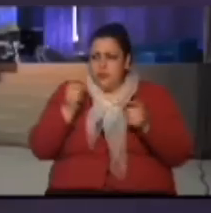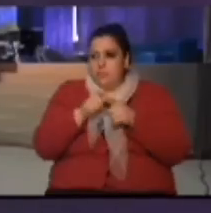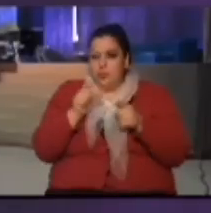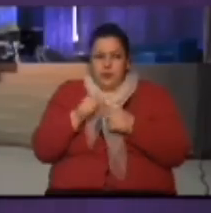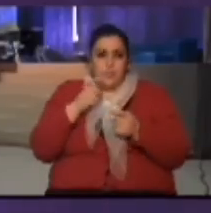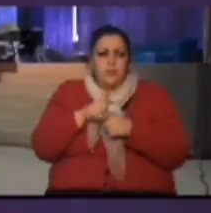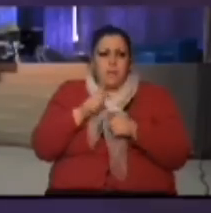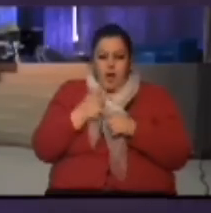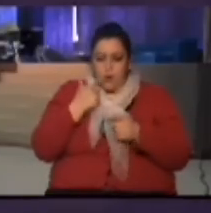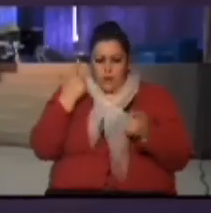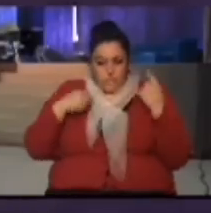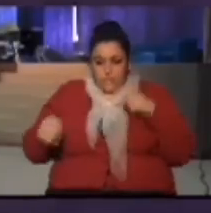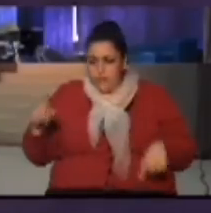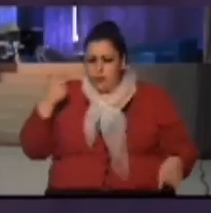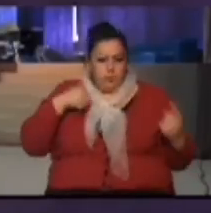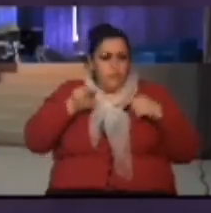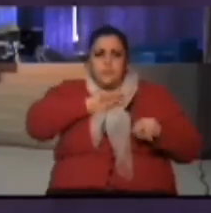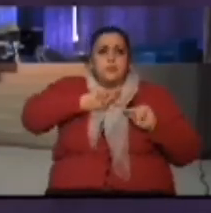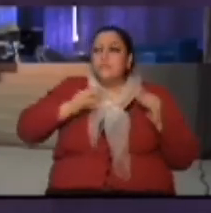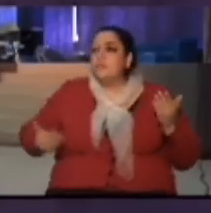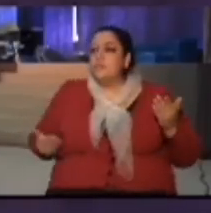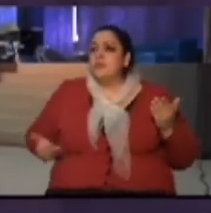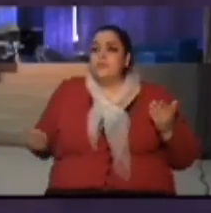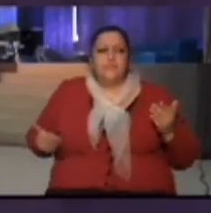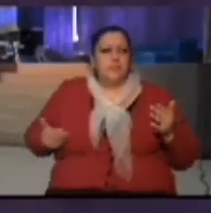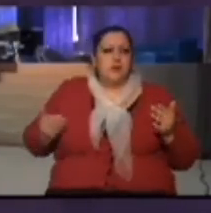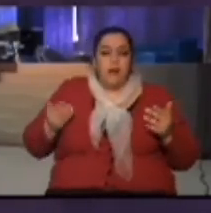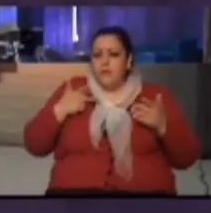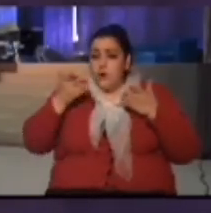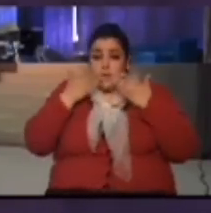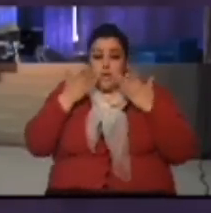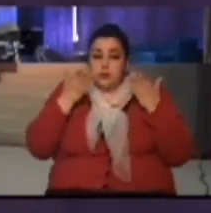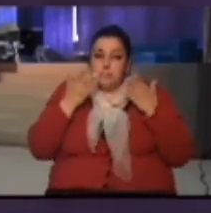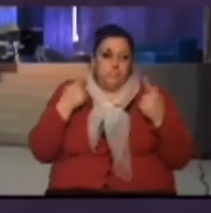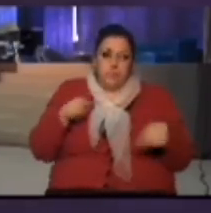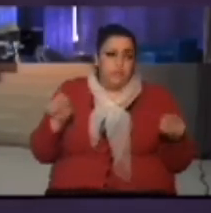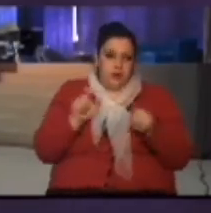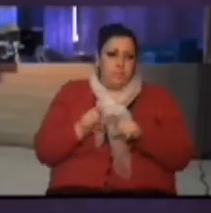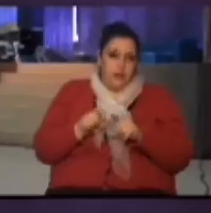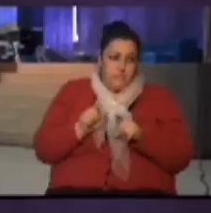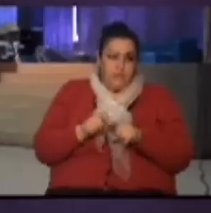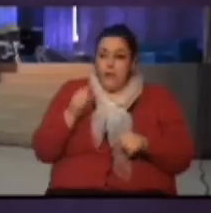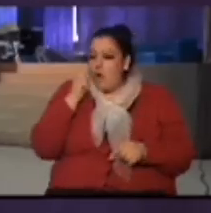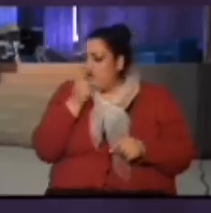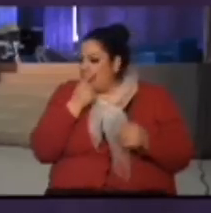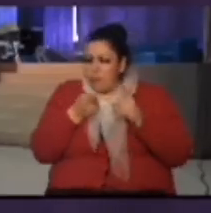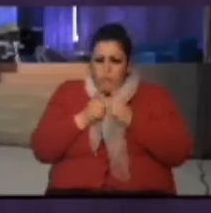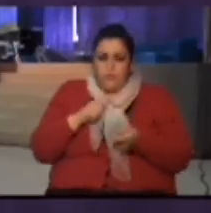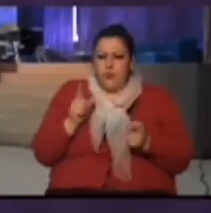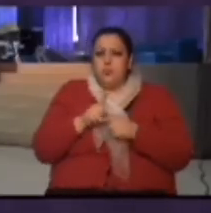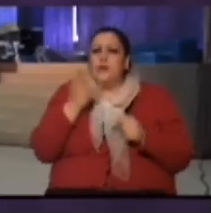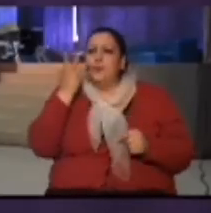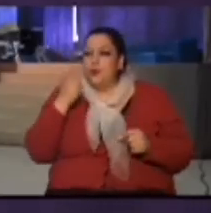սկսեց շրջանառություն կատարել, դու զգում ես աչքերդ, աչքերիդ մեջ ինչ-որ բան փոխվեց, դու սկսեցիր գույները